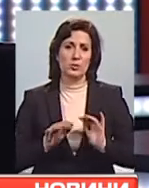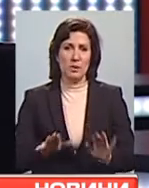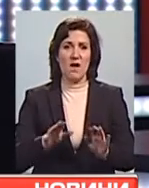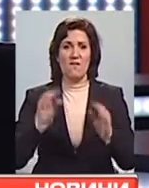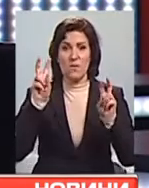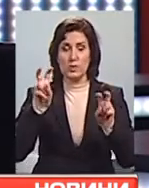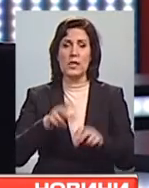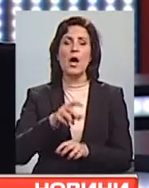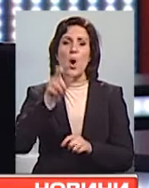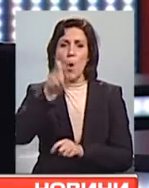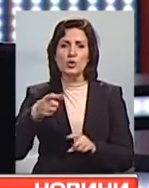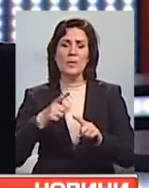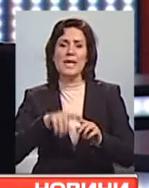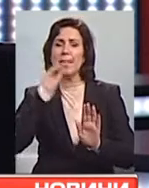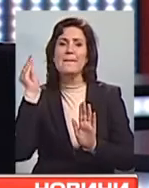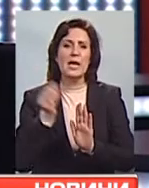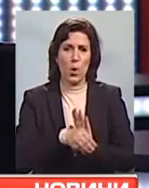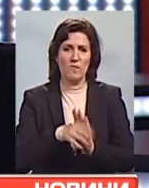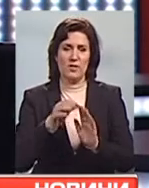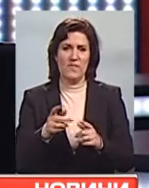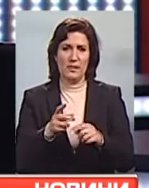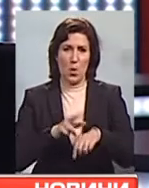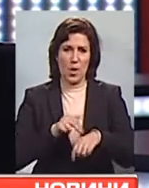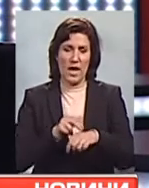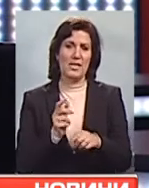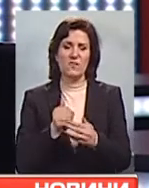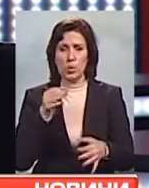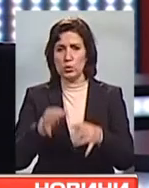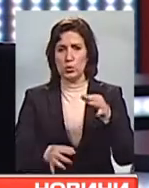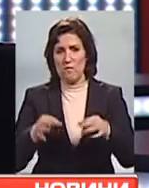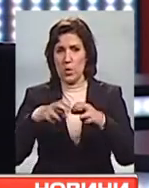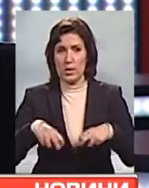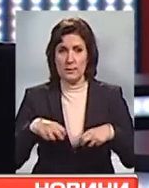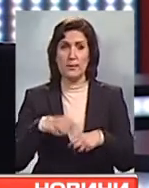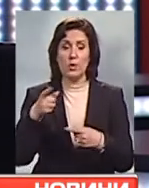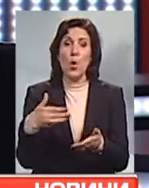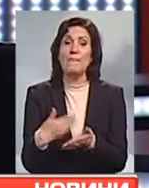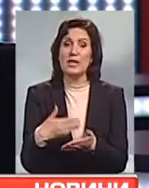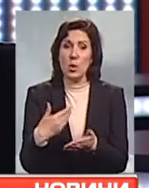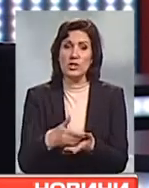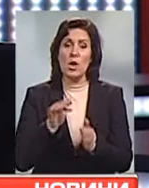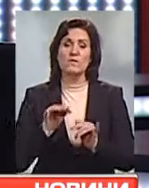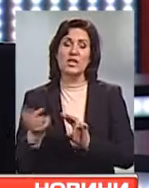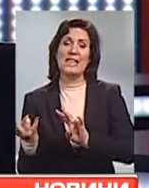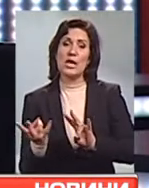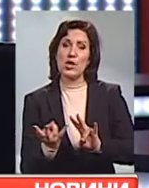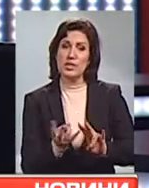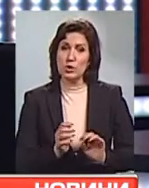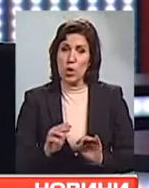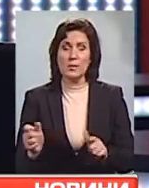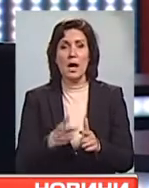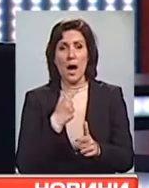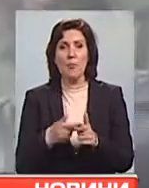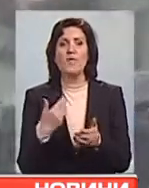«Особи, які переховуються від органів досудового розслідування». Російського актора підозрюють у вчиненні терористичного акту або